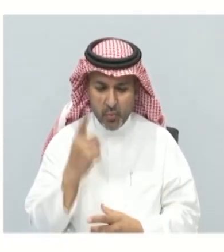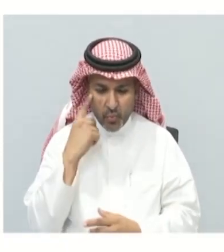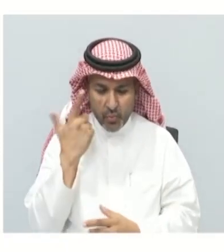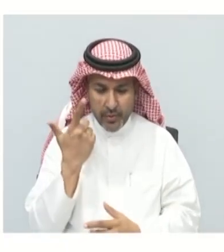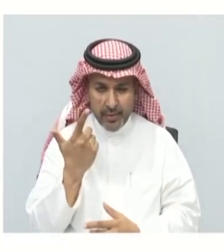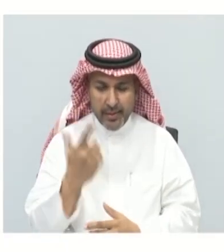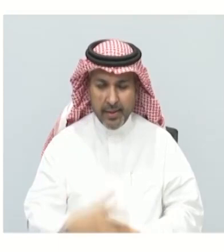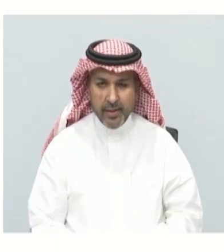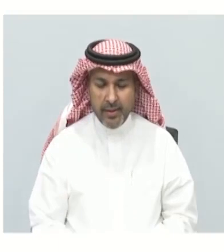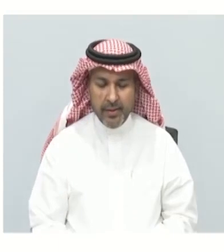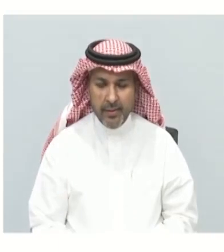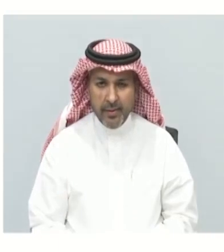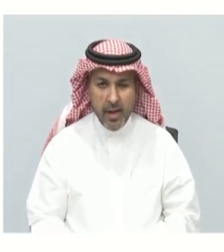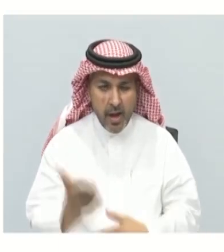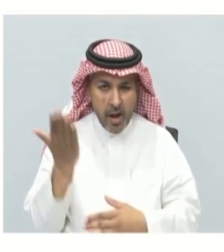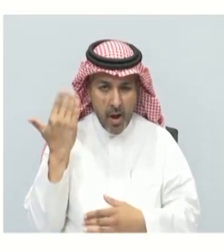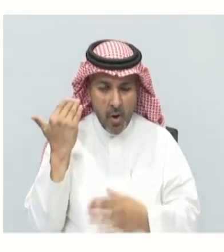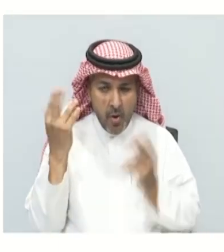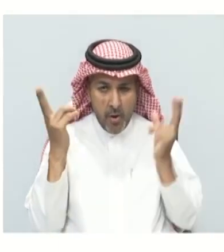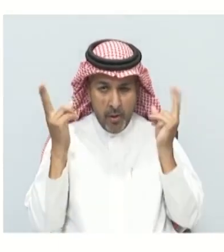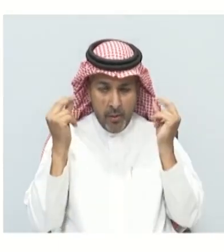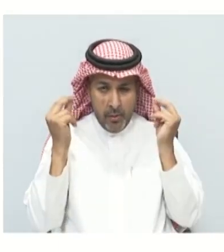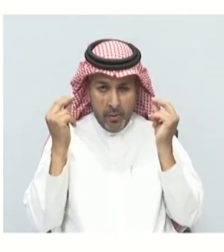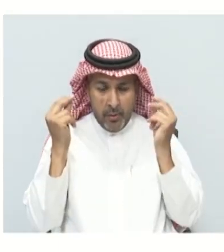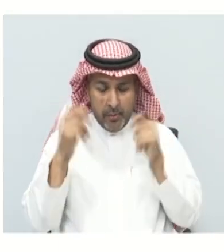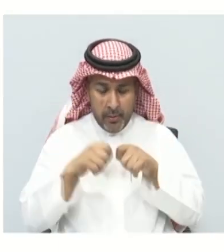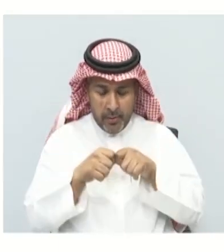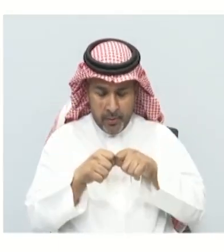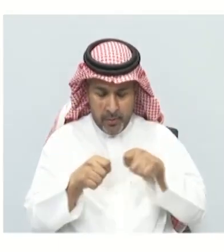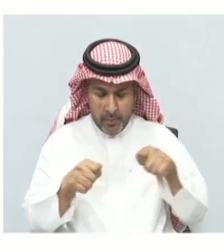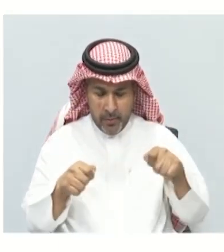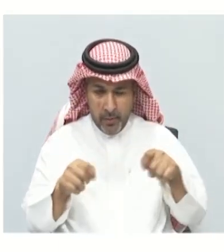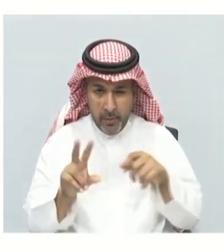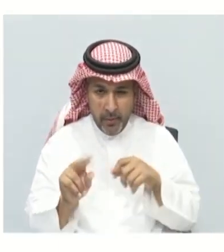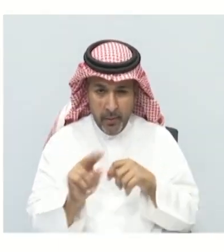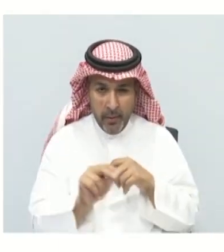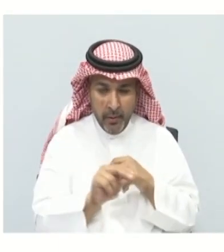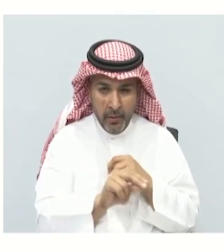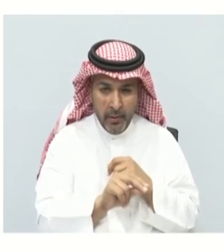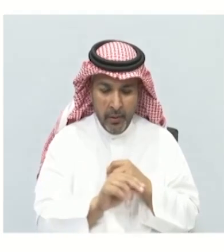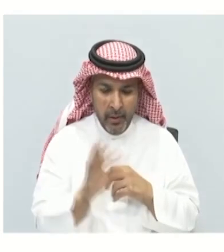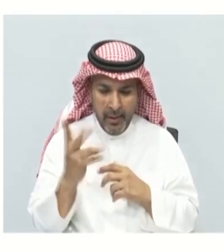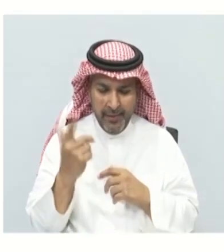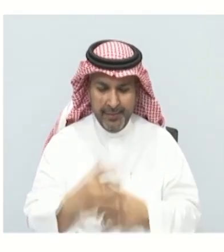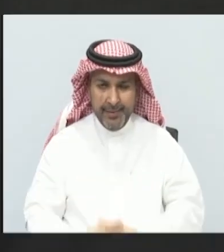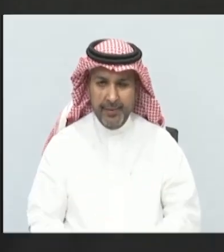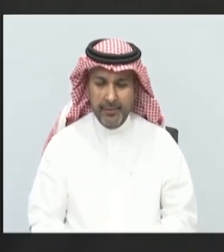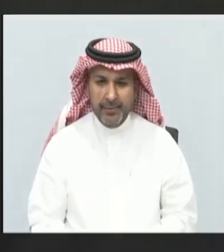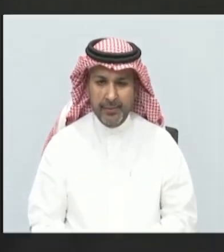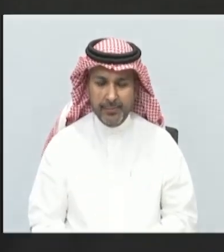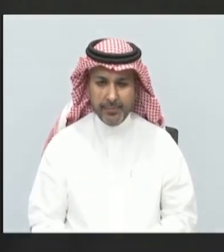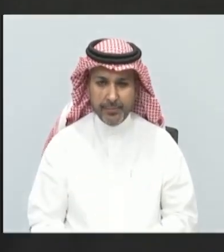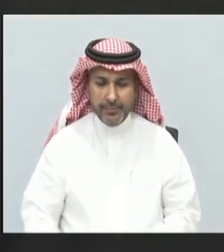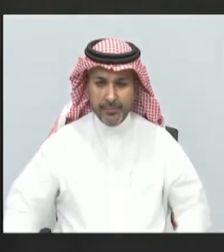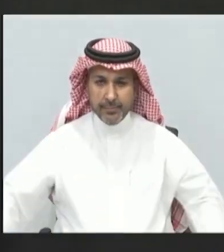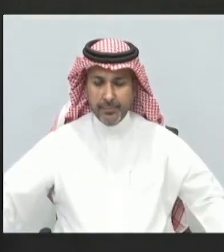ستتذكر انه درسنا عندما تكون المسافات ثابته عندما تكون المسافات تقريبا ثابته